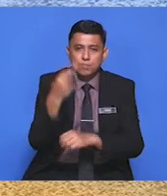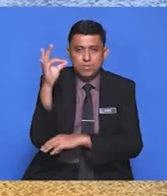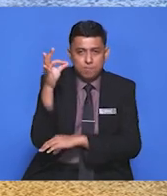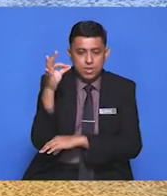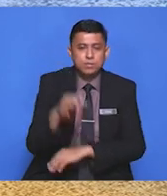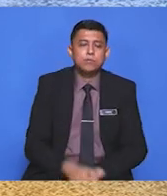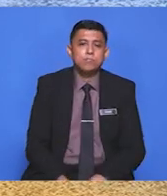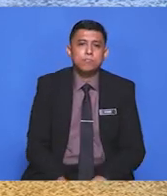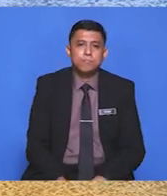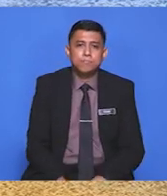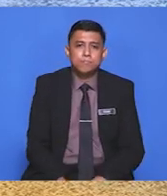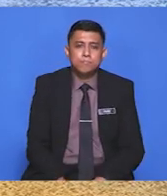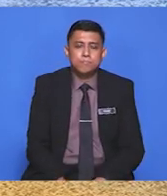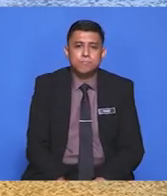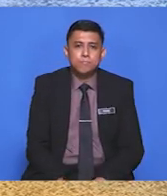COVID-19 tersebut.